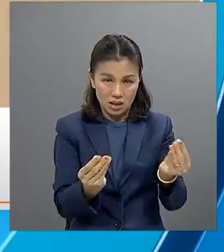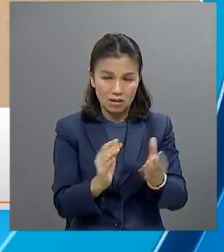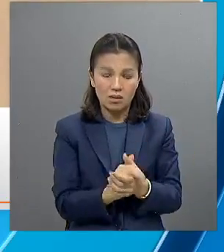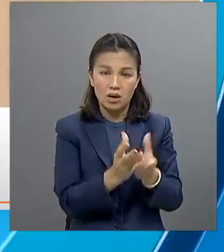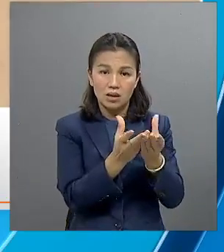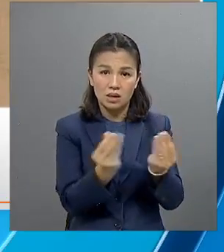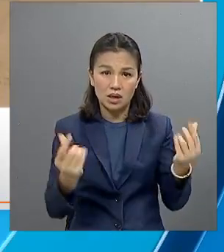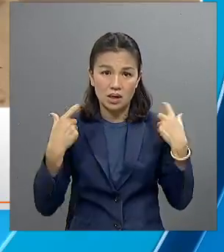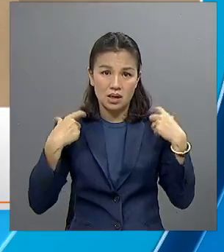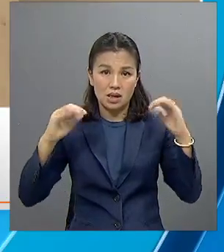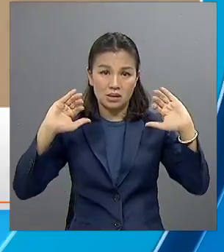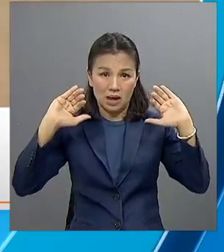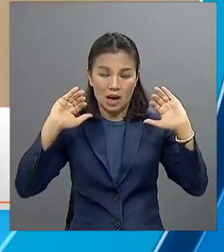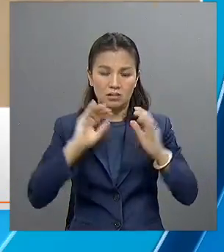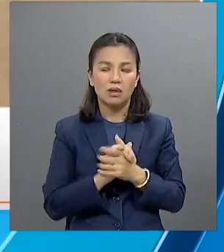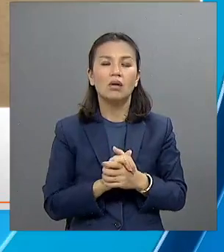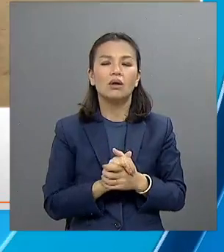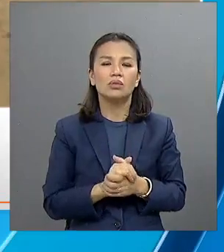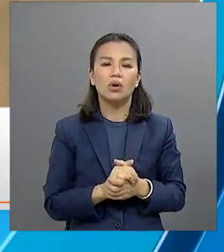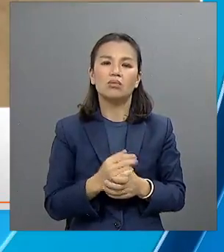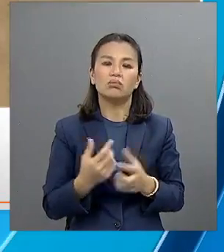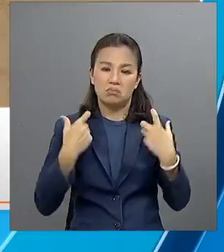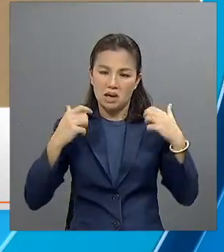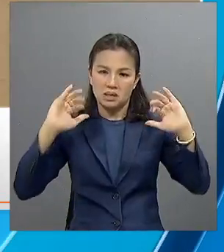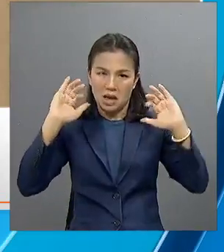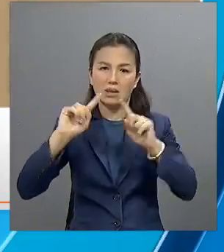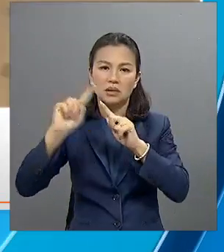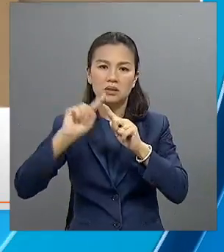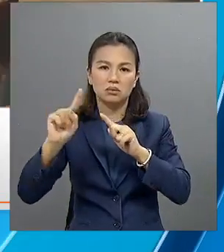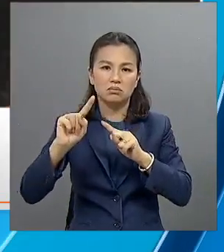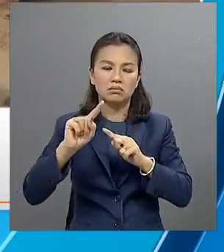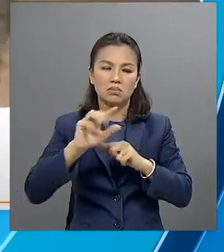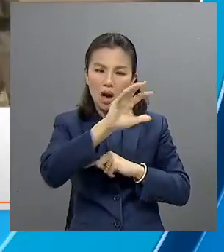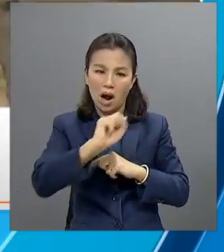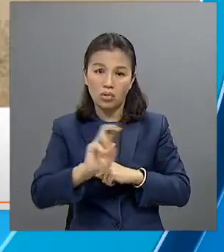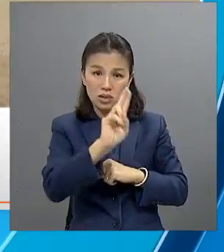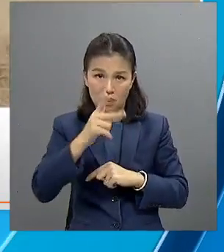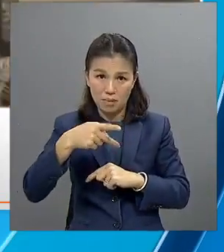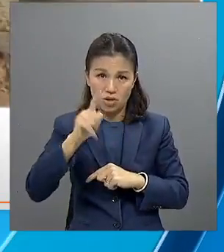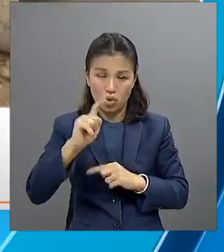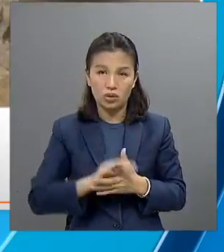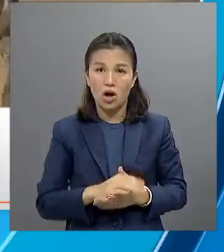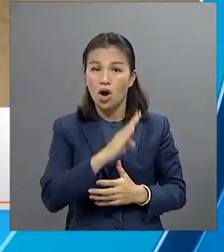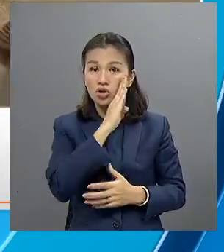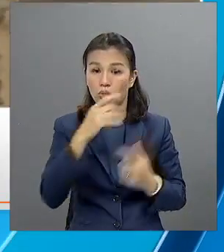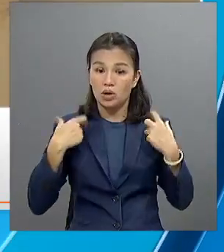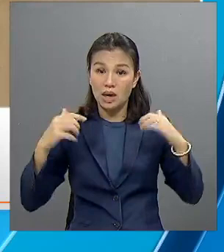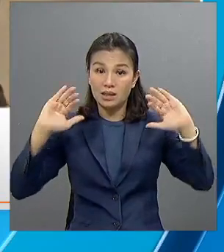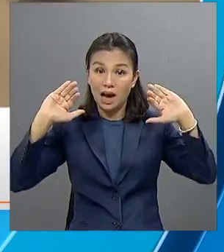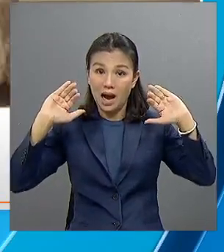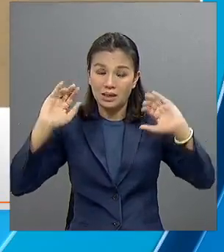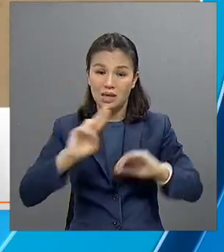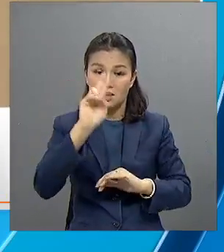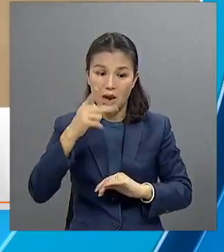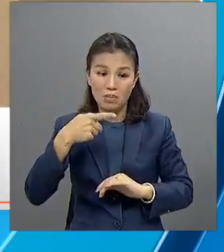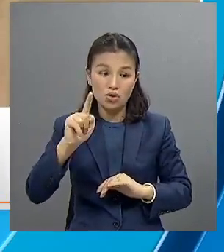ให้ส่วนราชการไปใช้ประโยชน์ก่อนนะครับ ค ่ะประโยชน์ก่อนถ้าส่วนราชการไม่มีความประสงค์จะใช้ซึ่งในรัฐพิณาเรียกการ